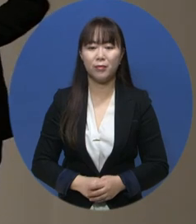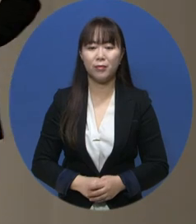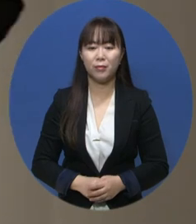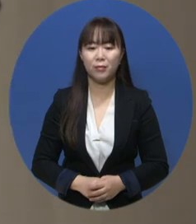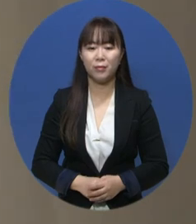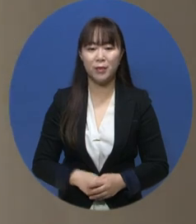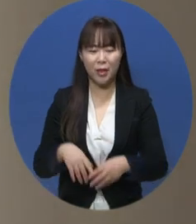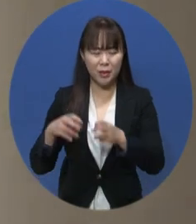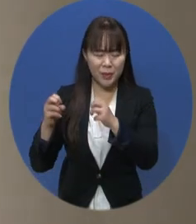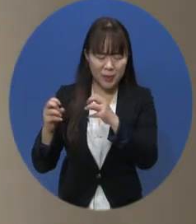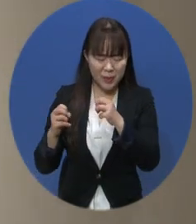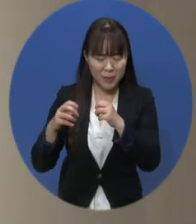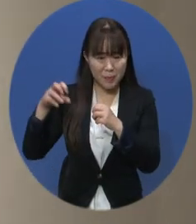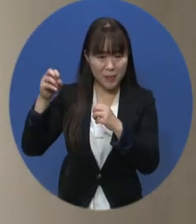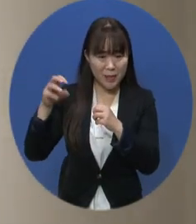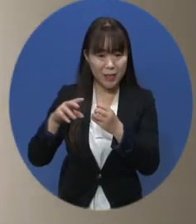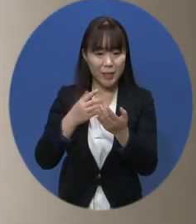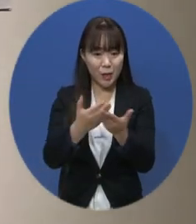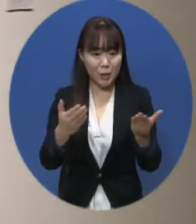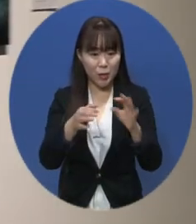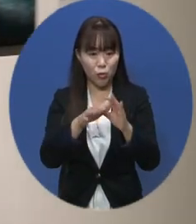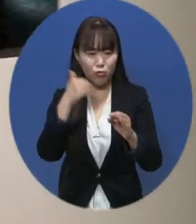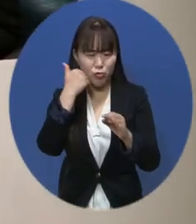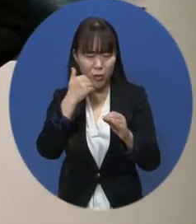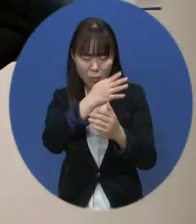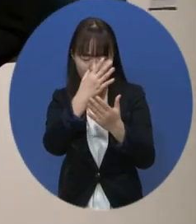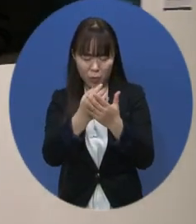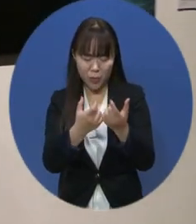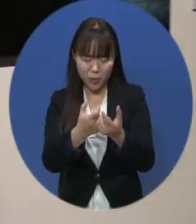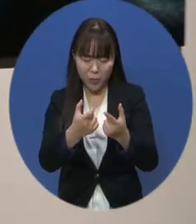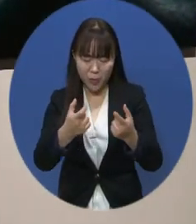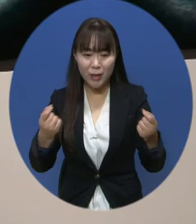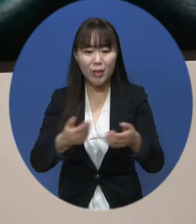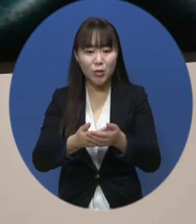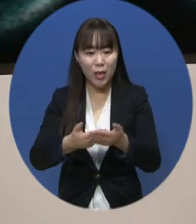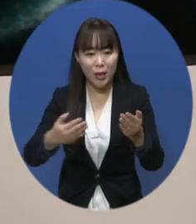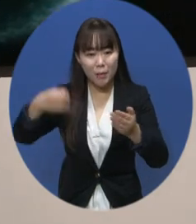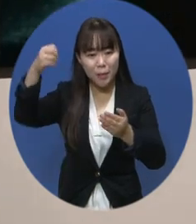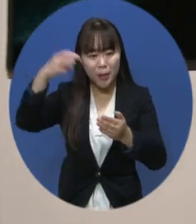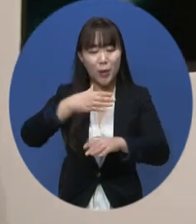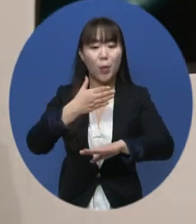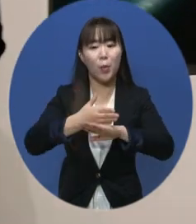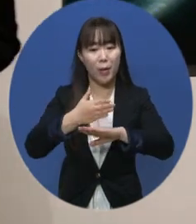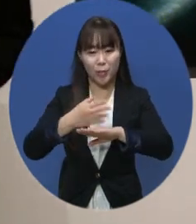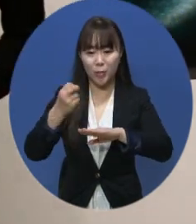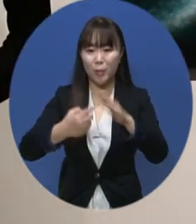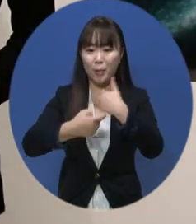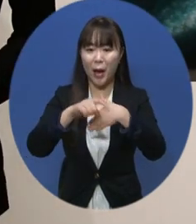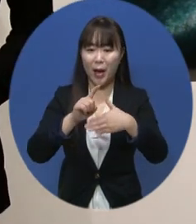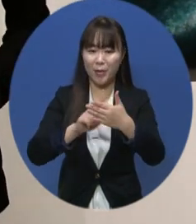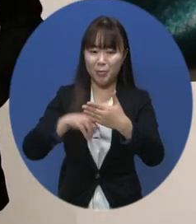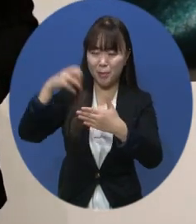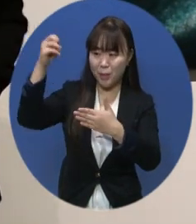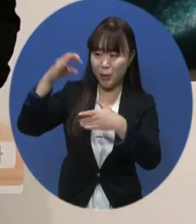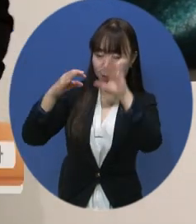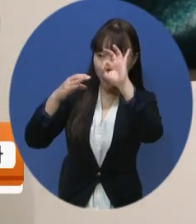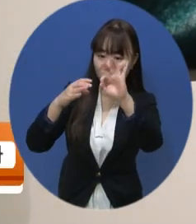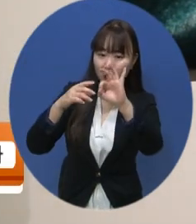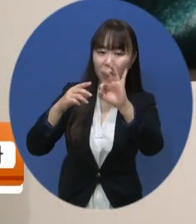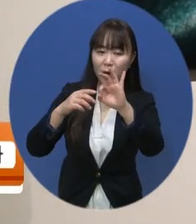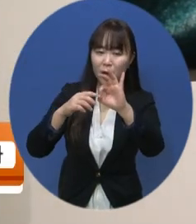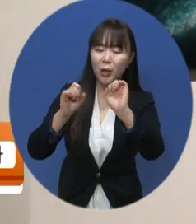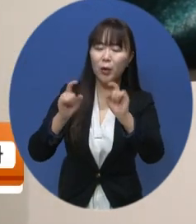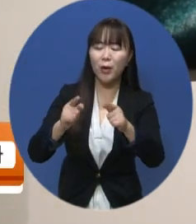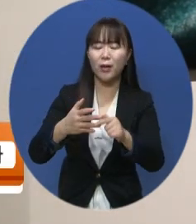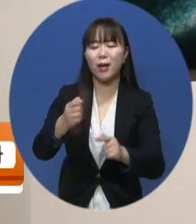속삭이는 빛의 전시회를 통해 누구에게나 공평하게 주어지는 빛의 고마움과 마음의 빛을 볼 수 있는